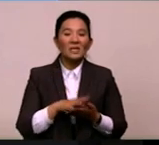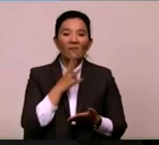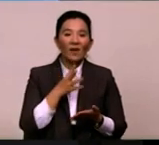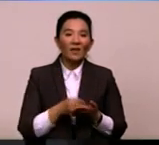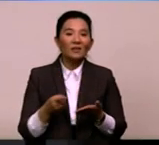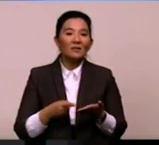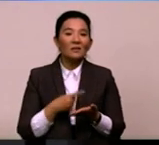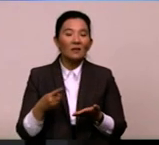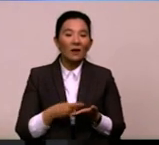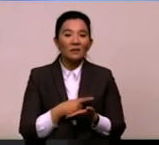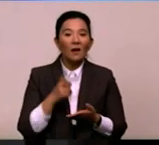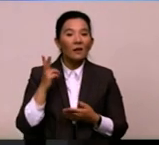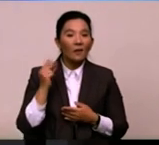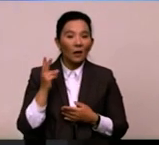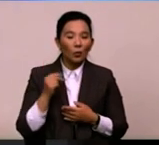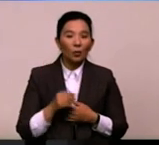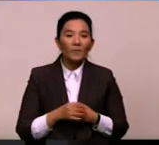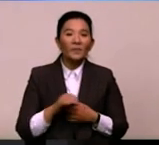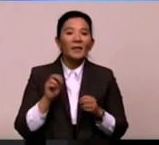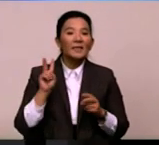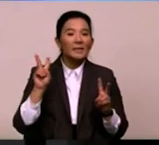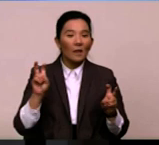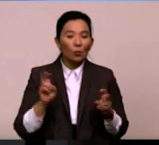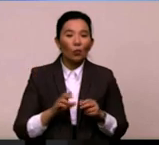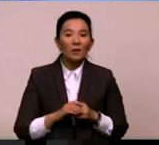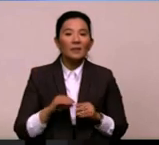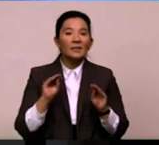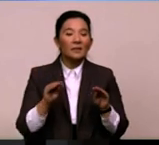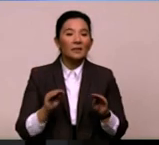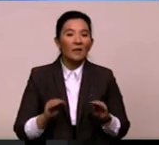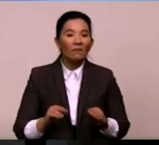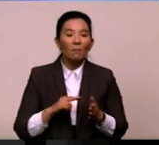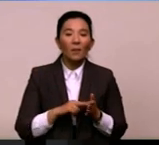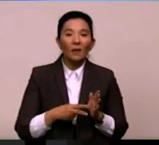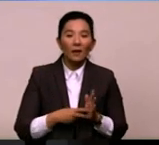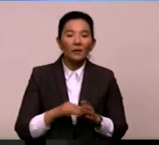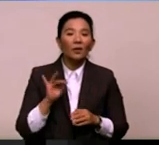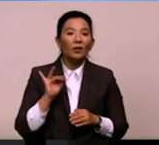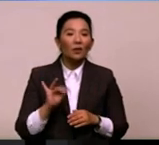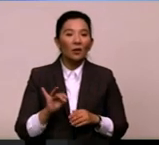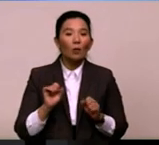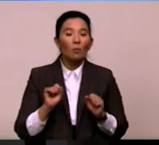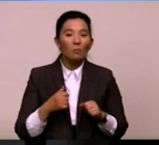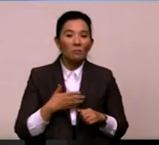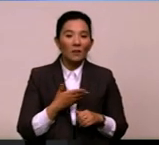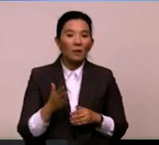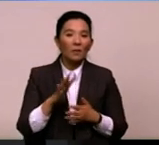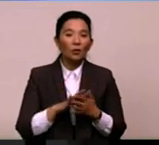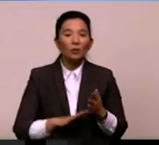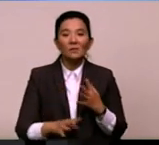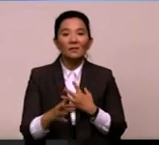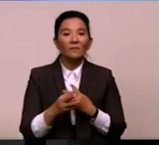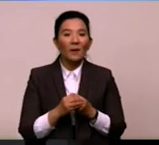своих тетрадях дату, тему, составить план, и мы продолжим с